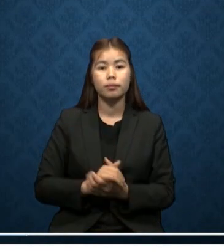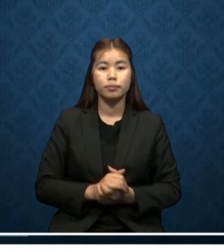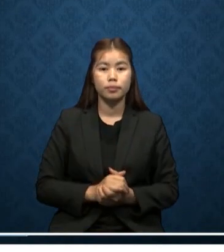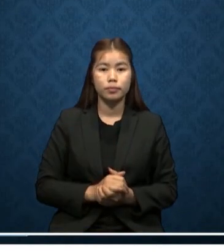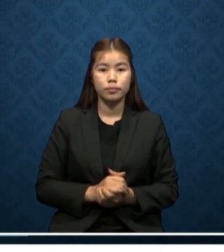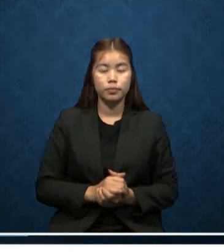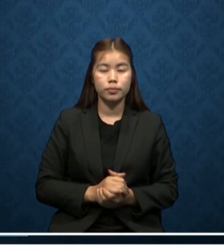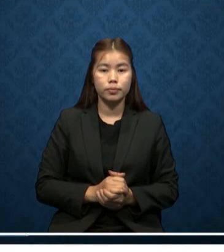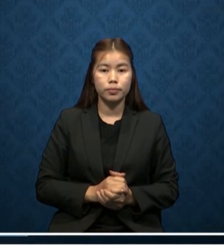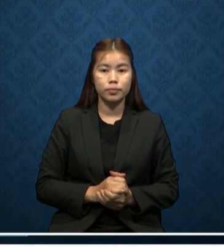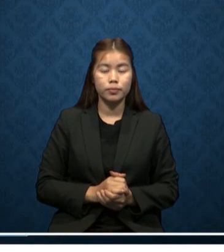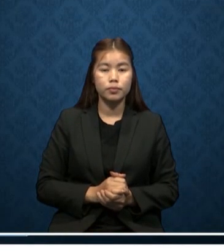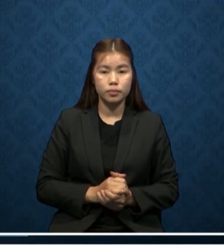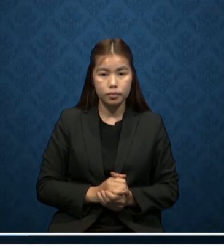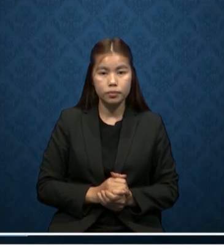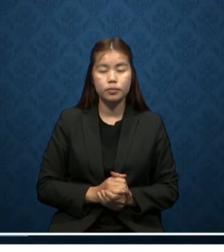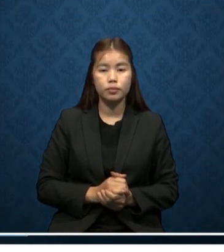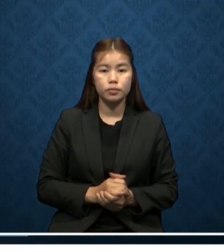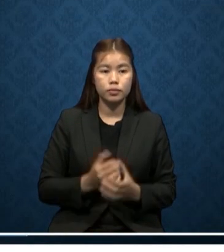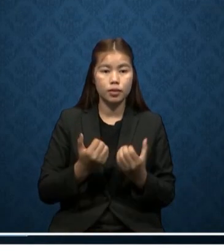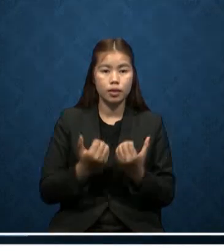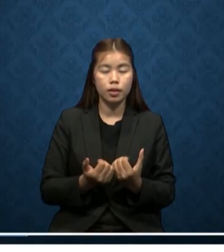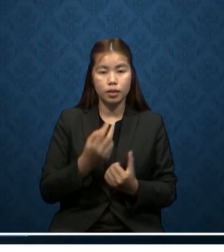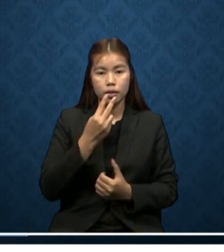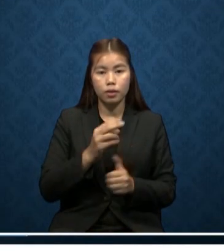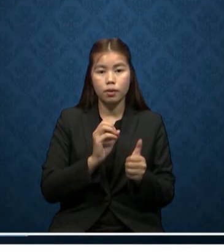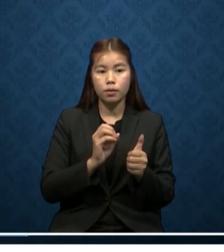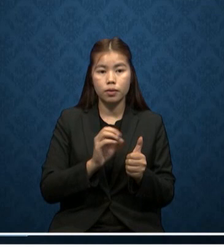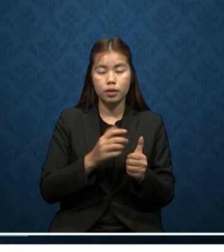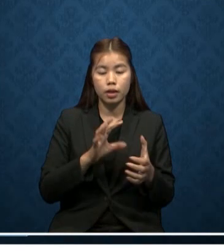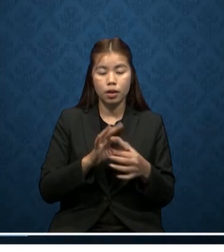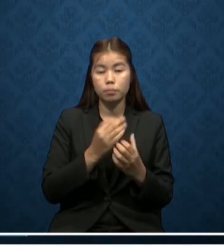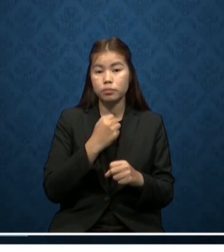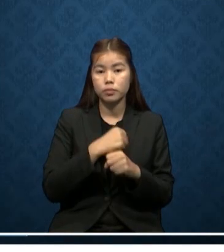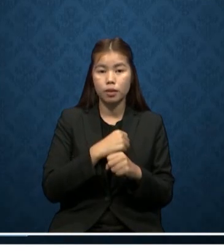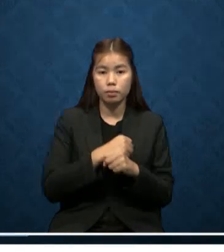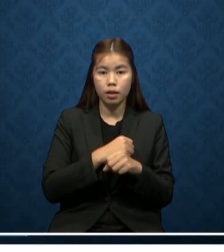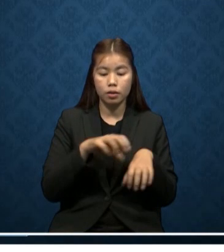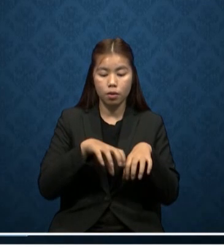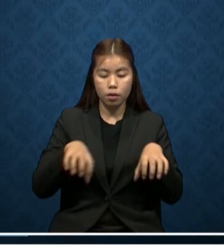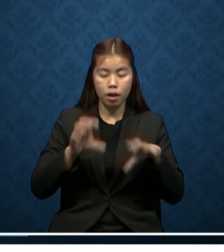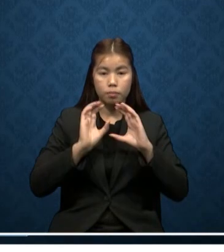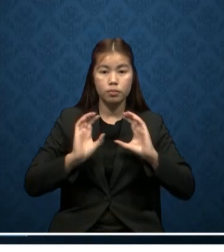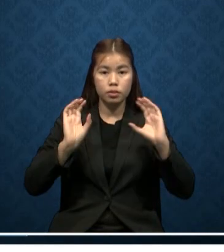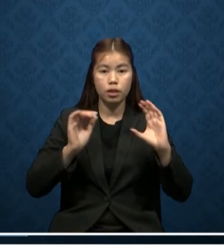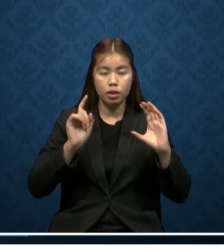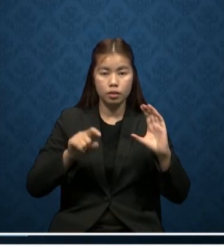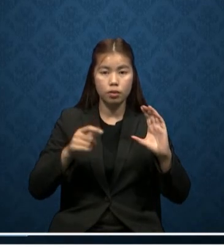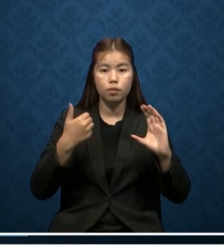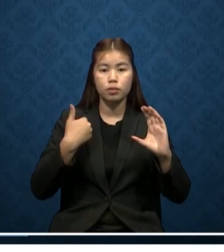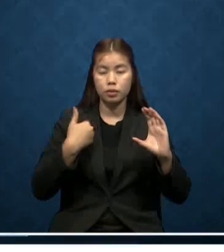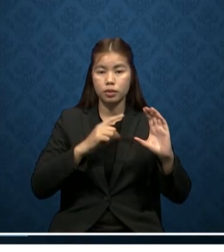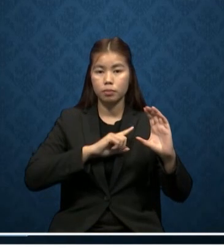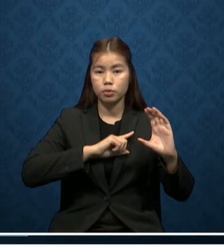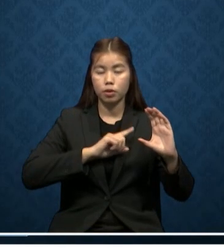หมายเรามีข้อเสนอดังนี้ครับเรื่องรัฐปรับการทำงานของหน่วยงานภาครัฐให้มีมาตรฐาน